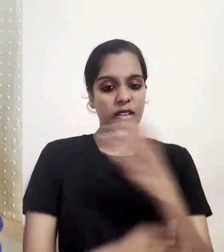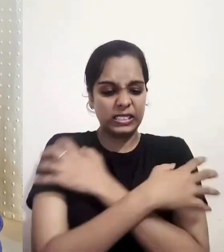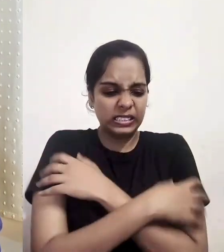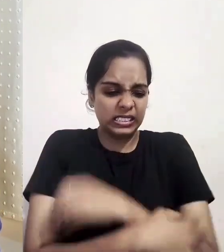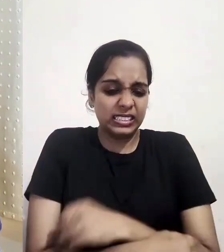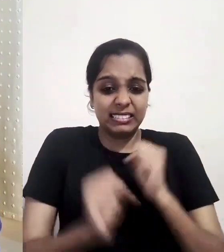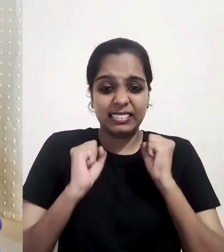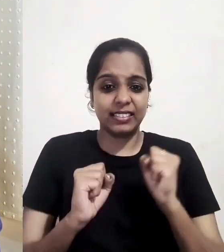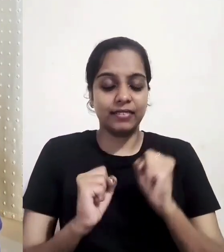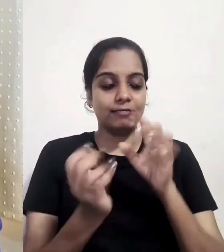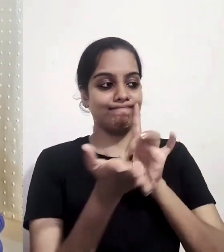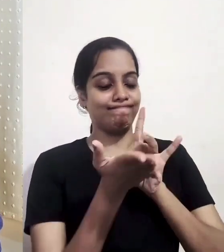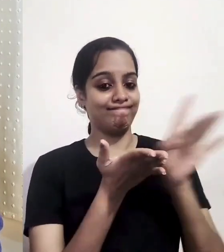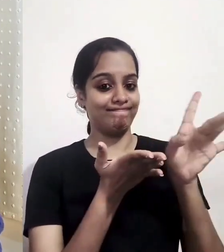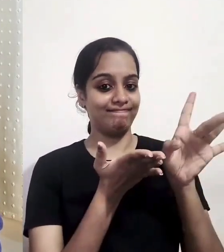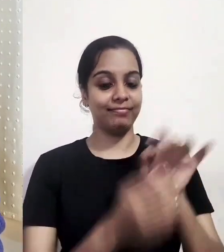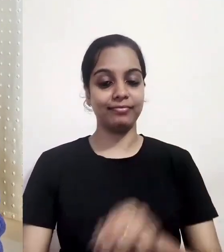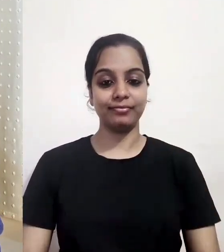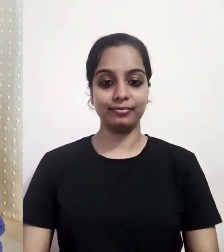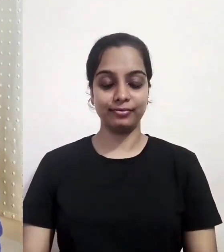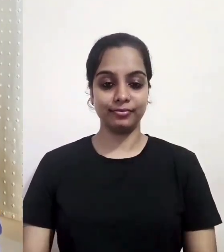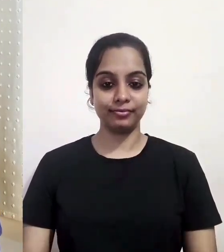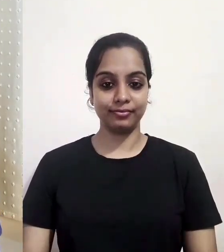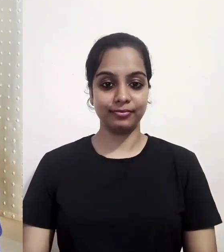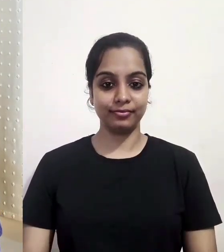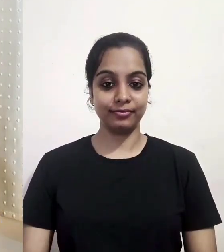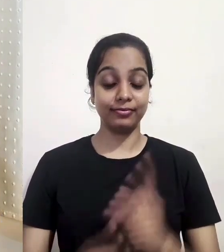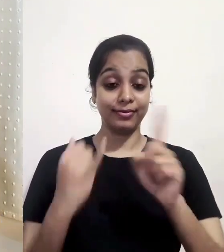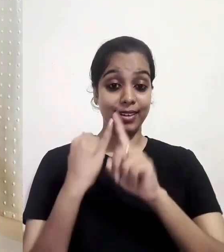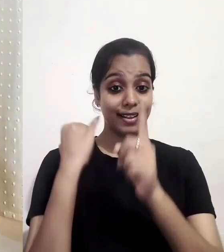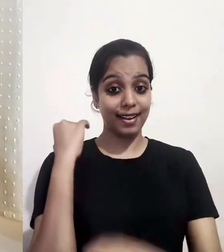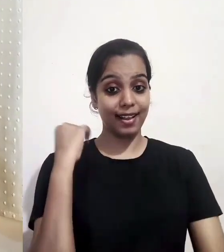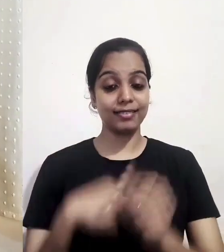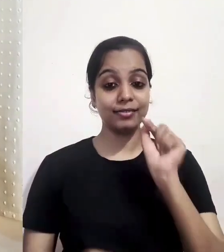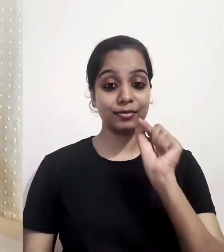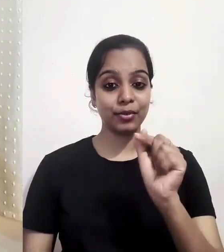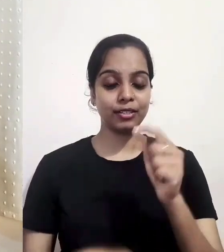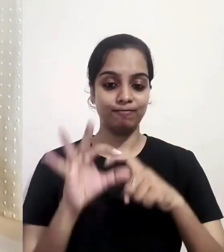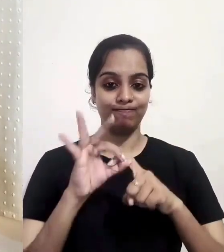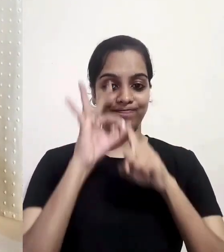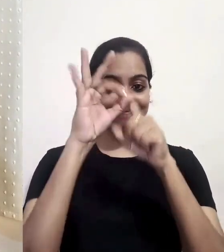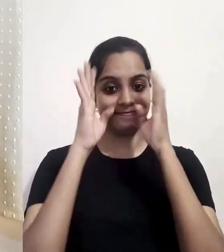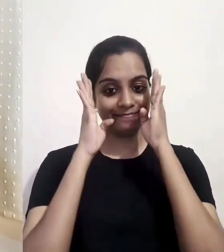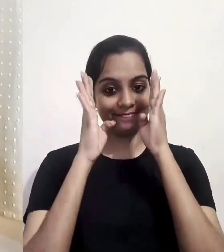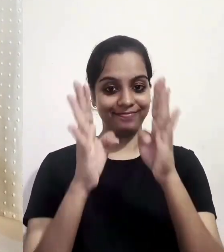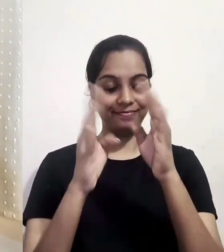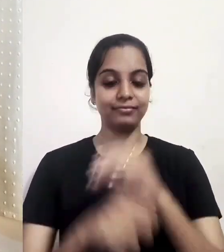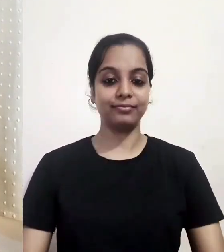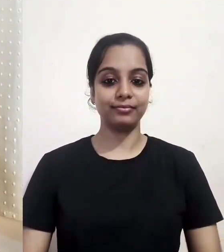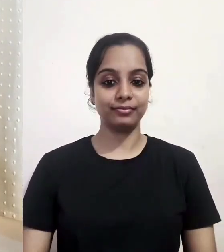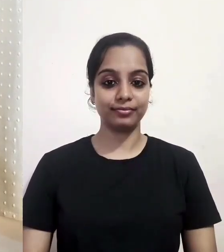ഇഷ്ടമല്ലാത്തതോ നമുക്ക് പാകമല്ലാത്തതായ ഡ്രസ്സുകൾ ഉണ്ടാവും. അത് വാർഡ്രോബിൽ നിന്ന് മാറ്റി വയ്ക്കുക. ഇനി ലാസ്റ്റ് പോയിന്റ് ക്വാളിറ്റിയിൽ ഫോക്കസ്